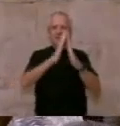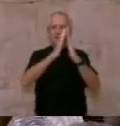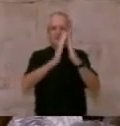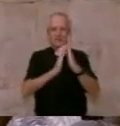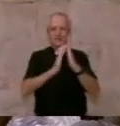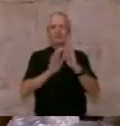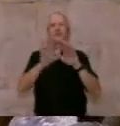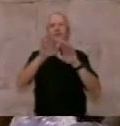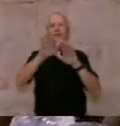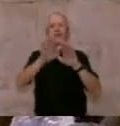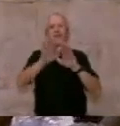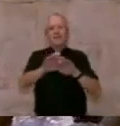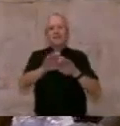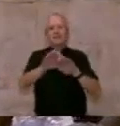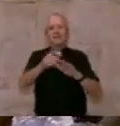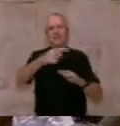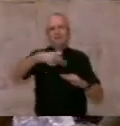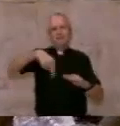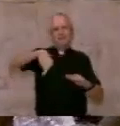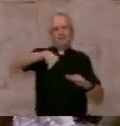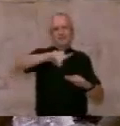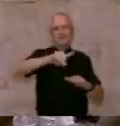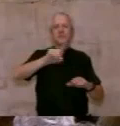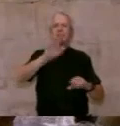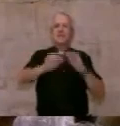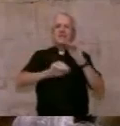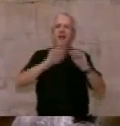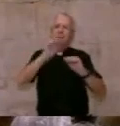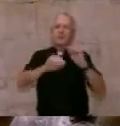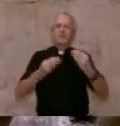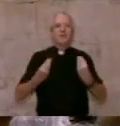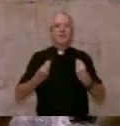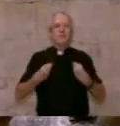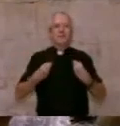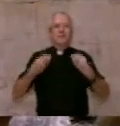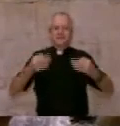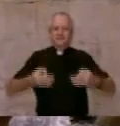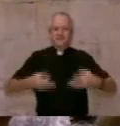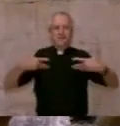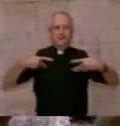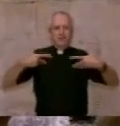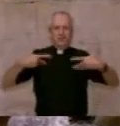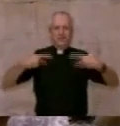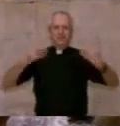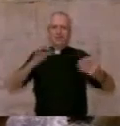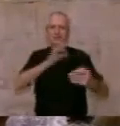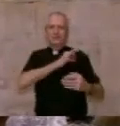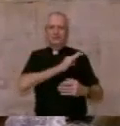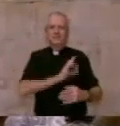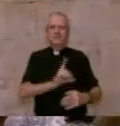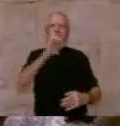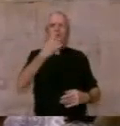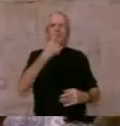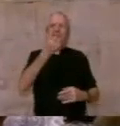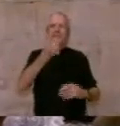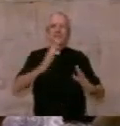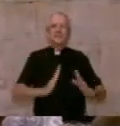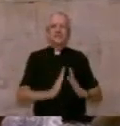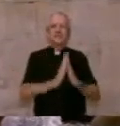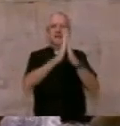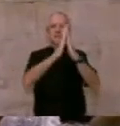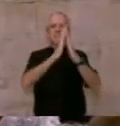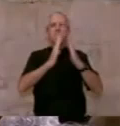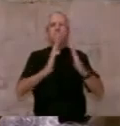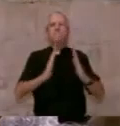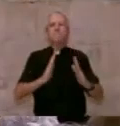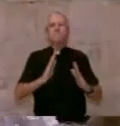amb la intercessió dels de santos quals i beatos, a viure sempre llamados a vivir sempre contentos en el Senyor, com ens ha dit Sant Pau, que era el lema del bisbe